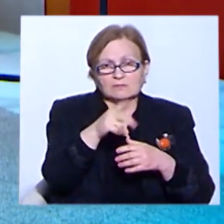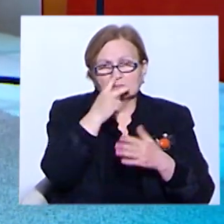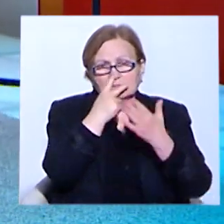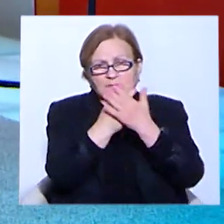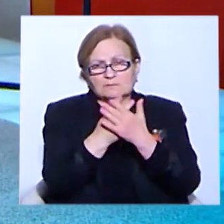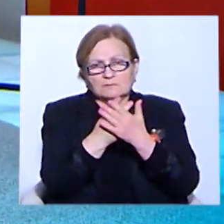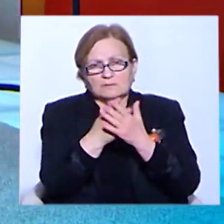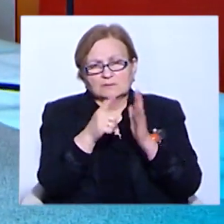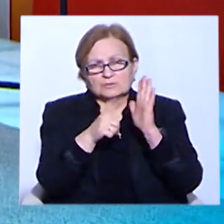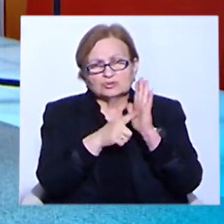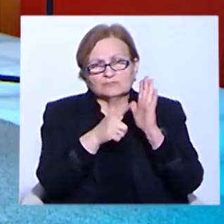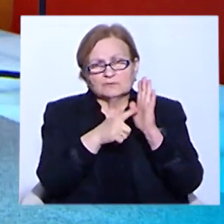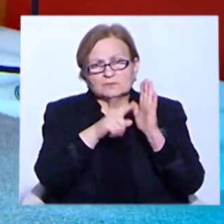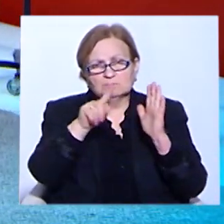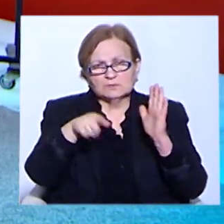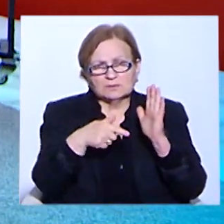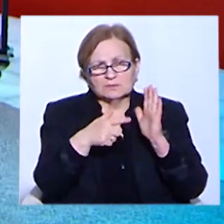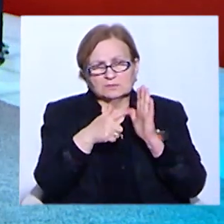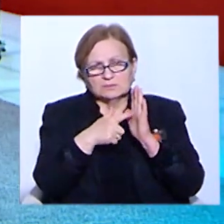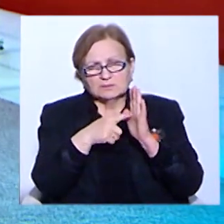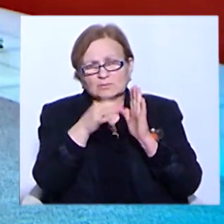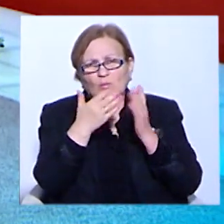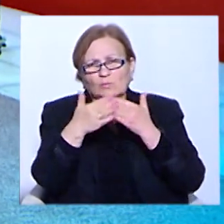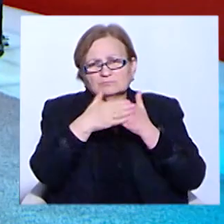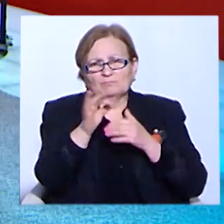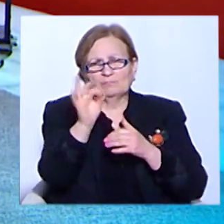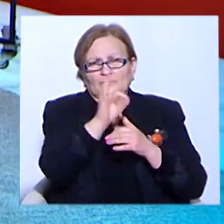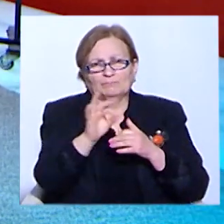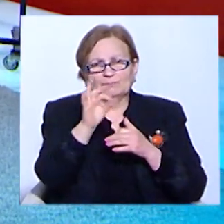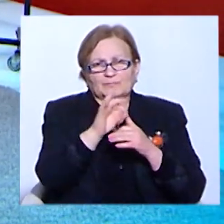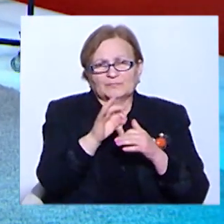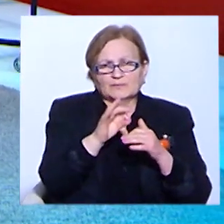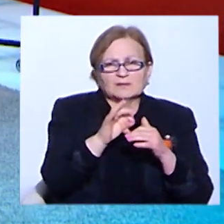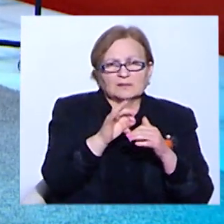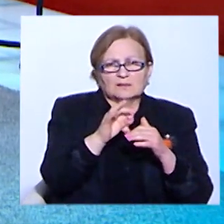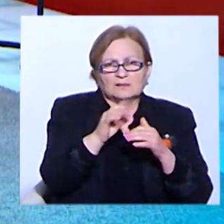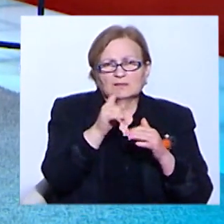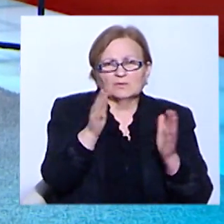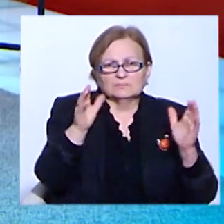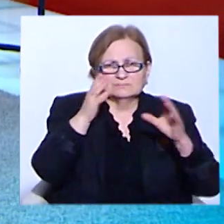ხედავთ, 7.77 დაახლოებით, თუ დავამრგვალოთ, ესე იგი, 1000 ასეთი სიზუსტით და